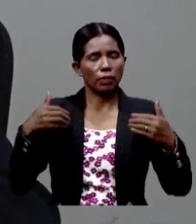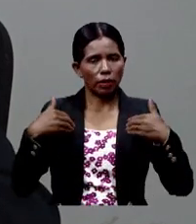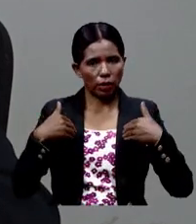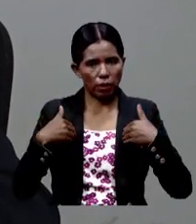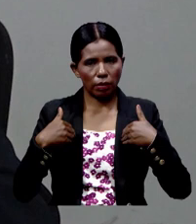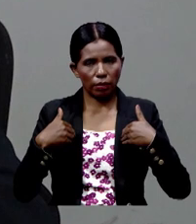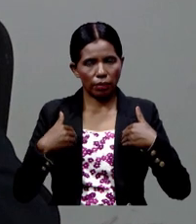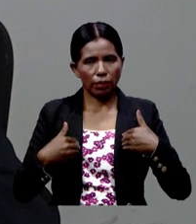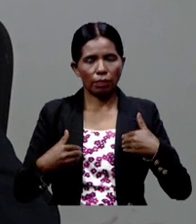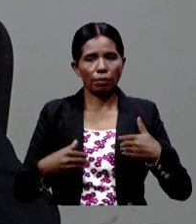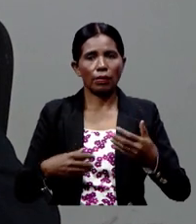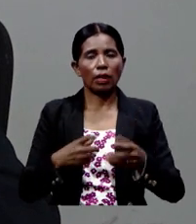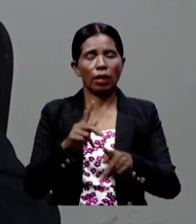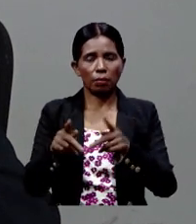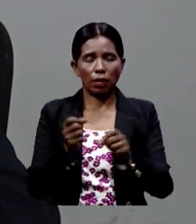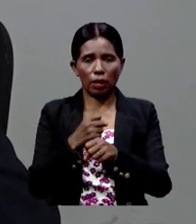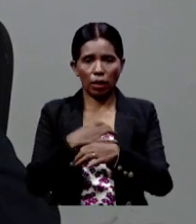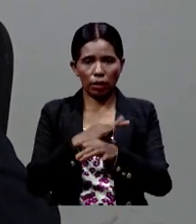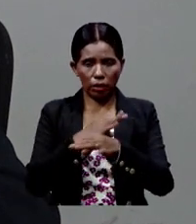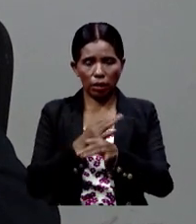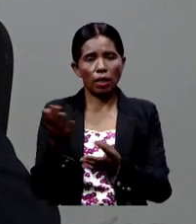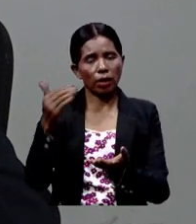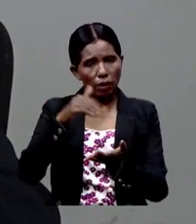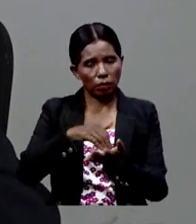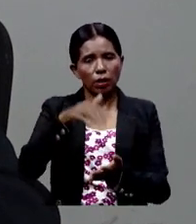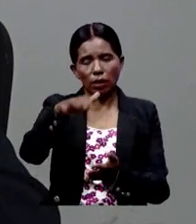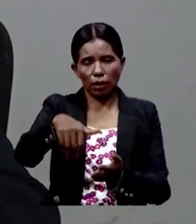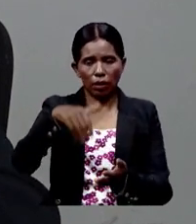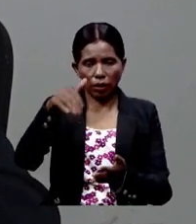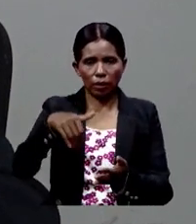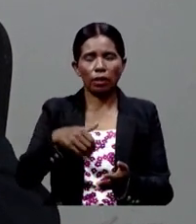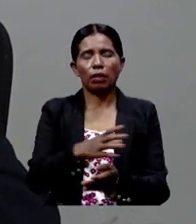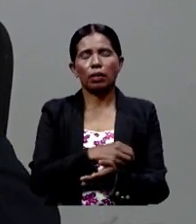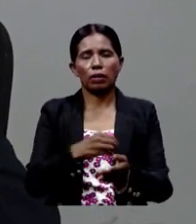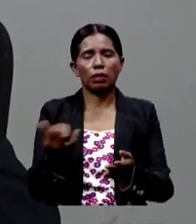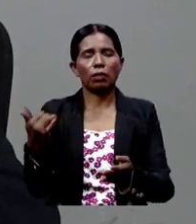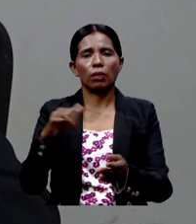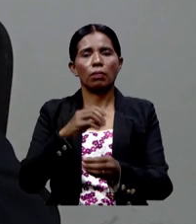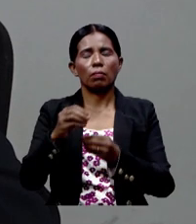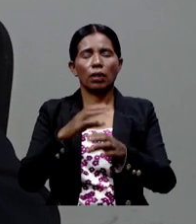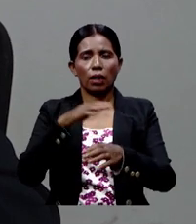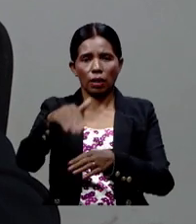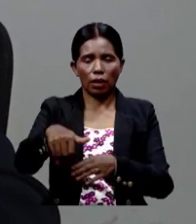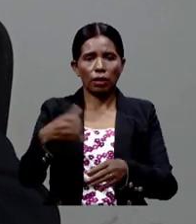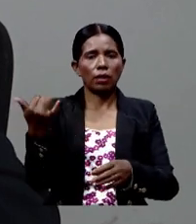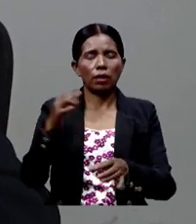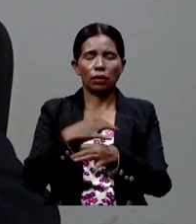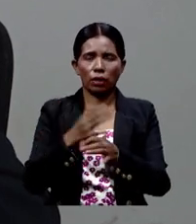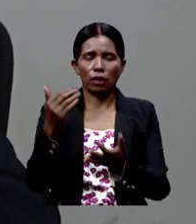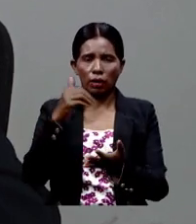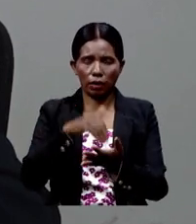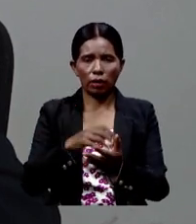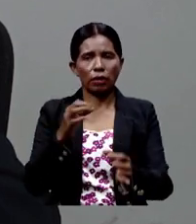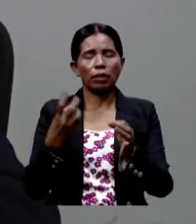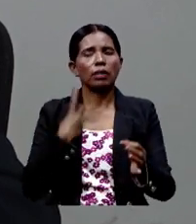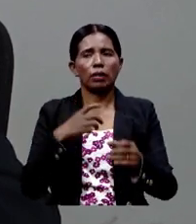di halo fila fale levantamento dados como va trattore esterne o di non è care kita